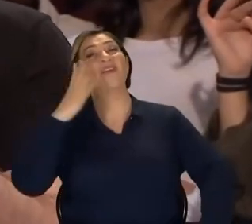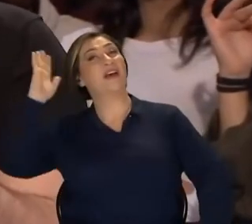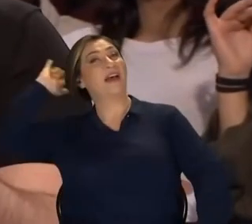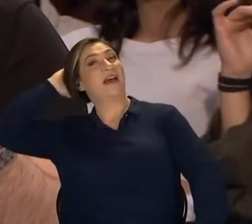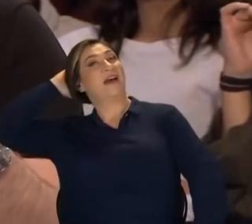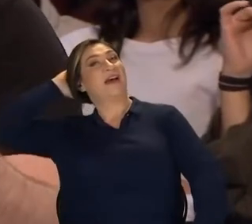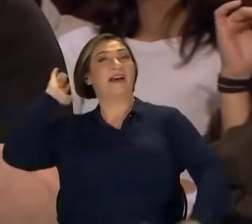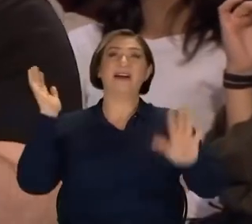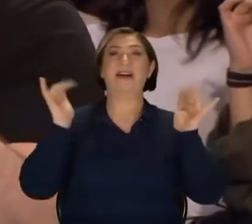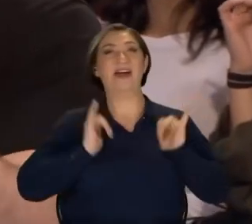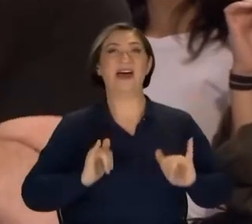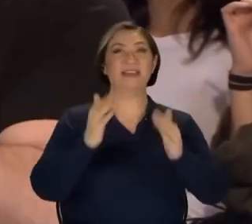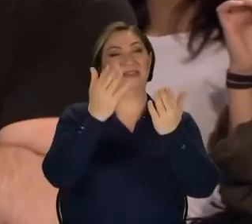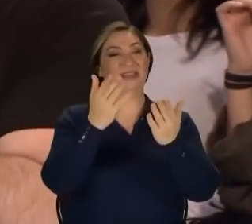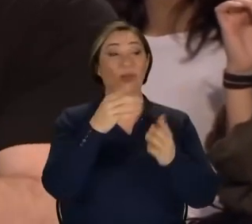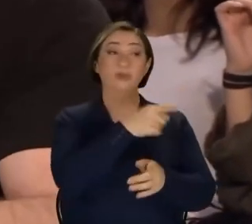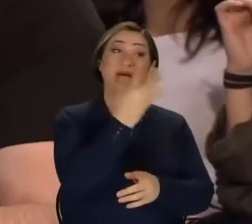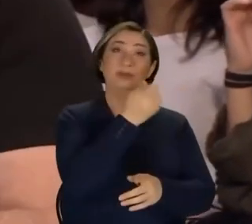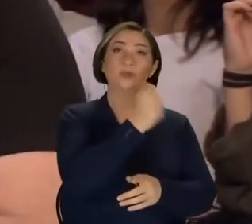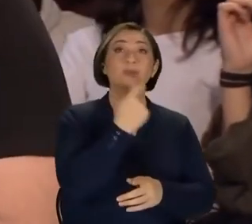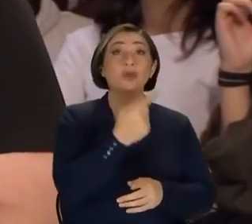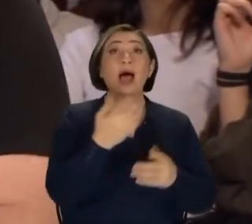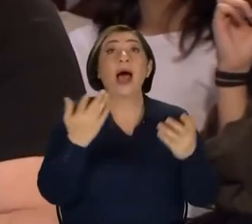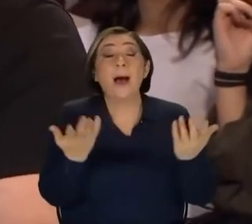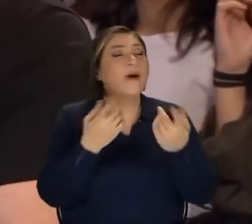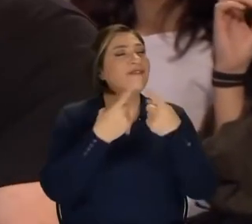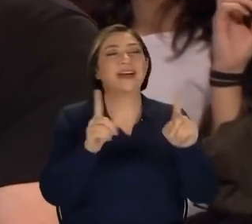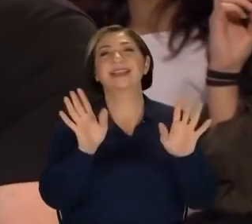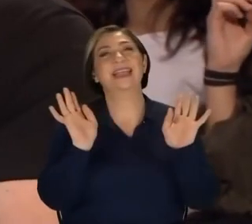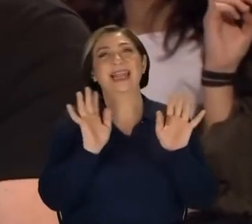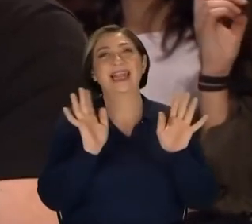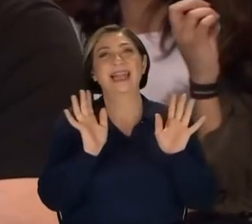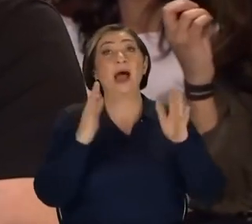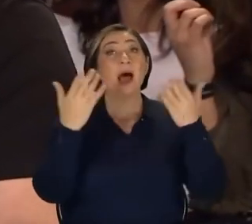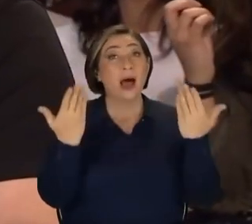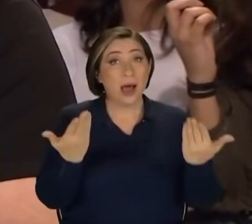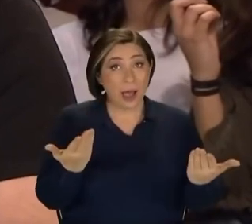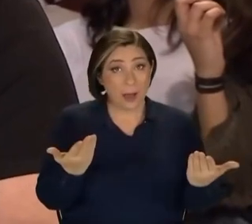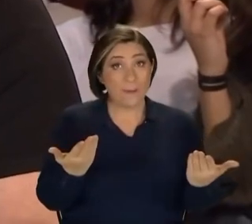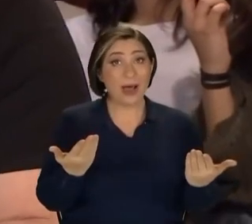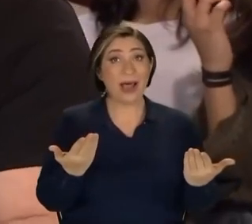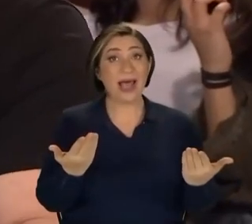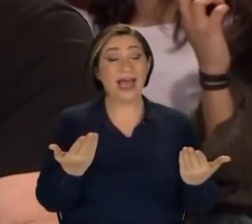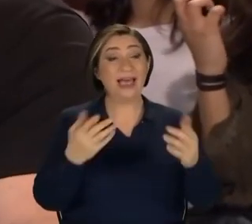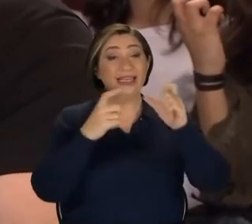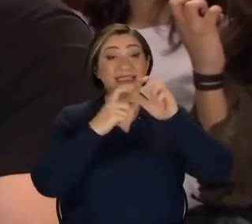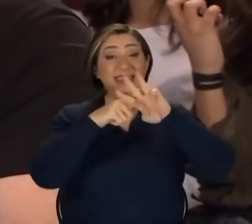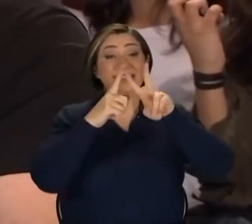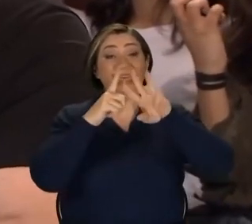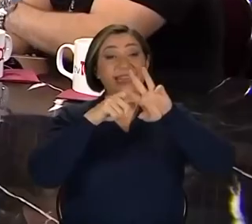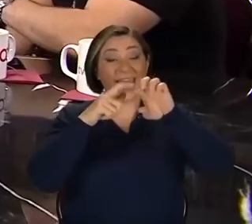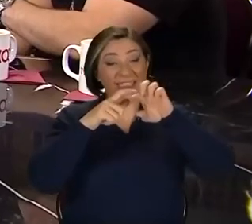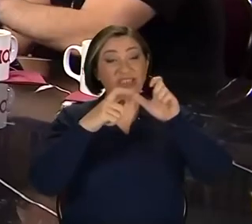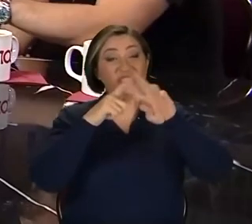yerinde. Bu daha zor diyor. Halbuki farklı değil. Ama Şener Şen'le